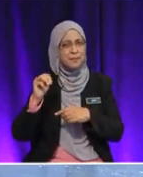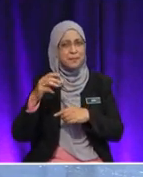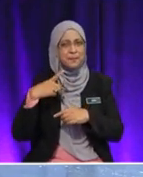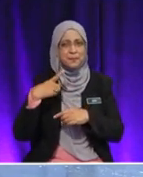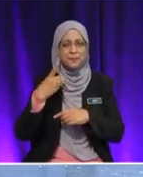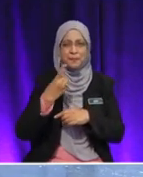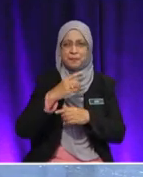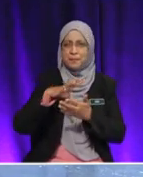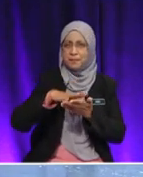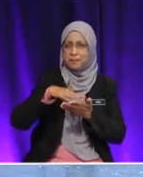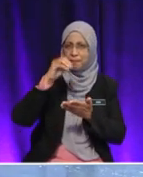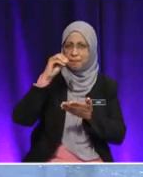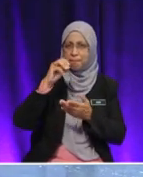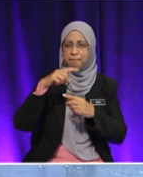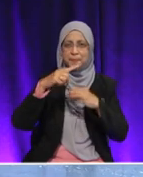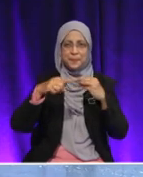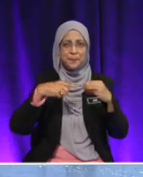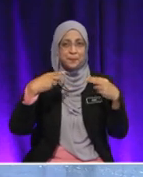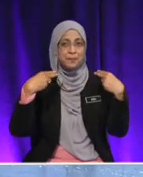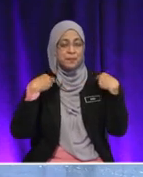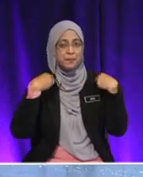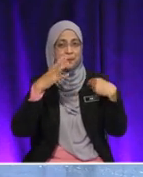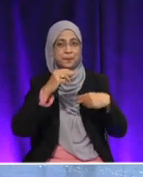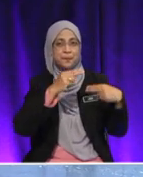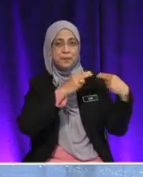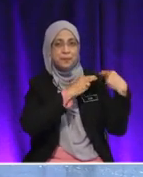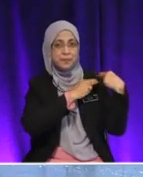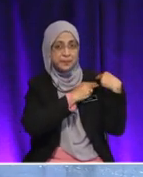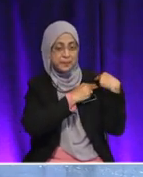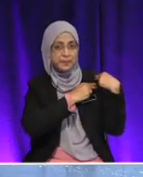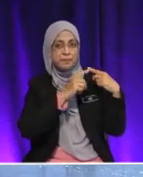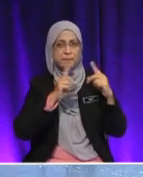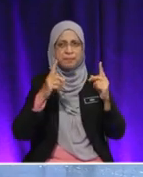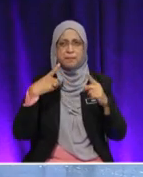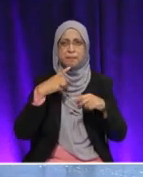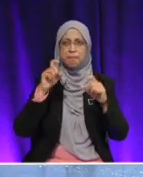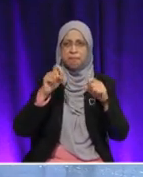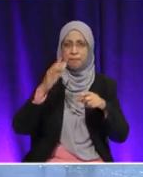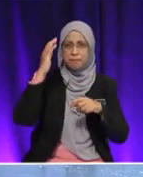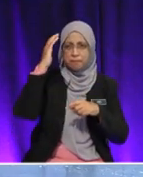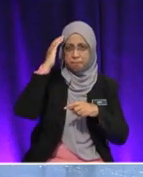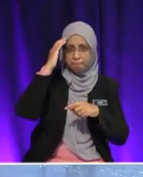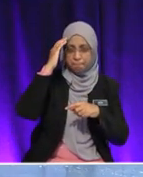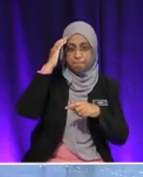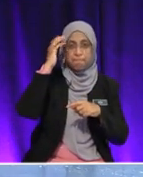mempelajari soal hak dan tanggung jawab sebagai warga negara tapi kita juga perlu tahu nilai